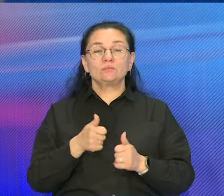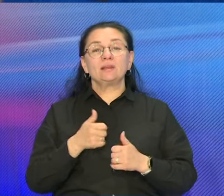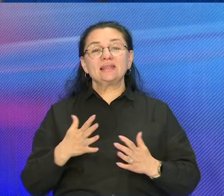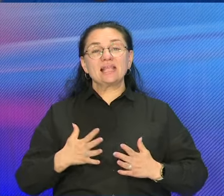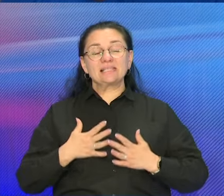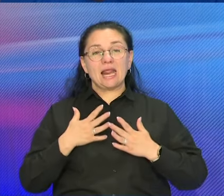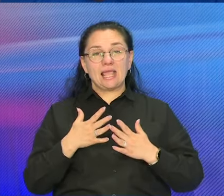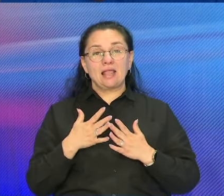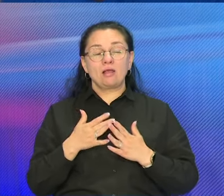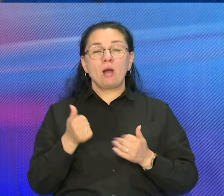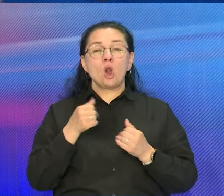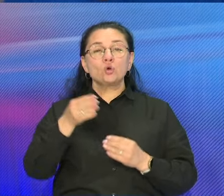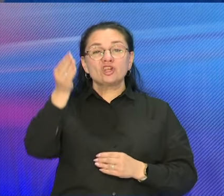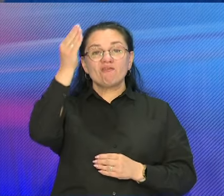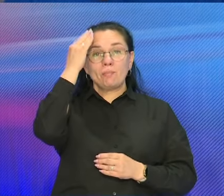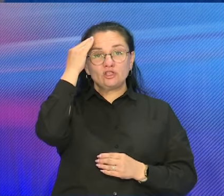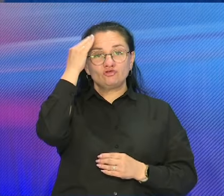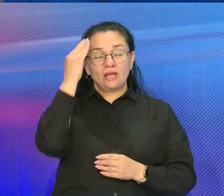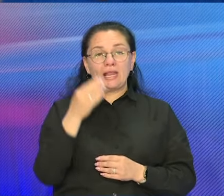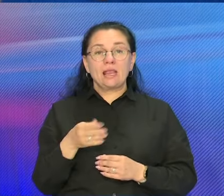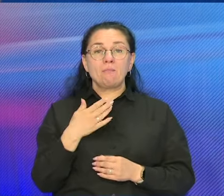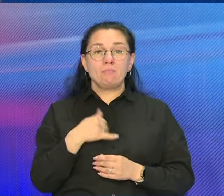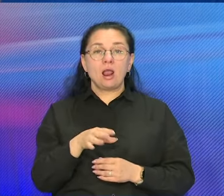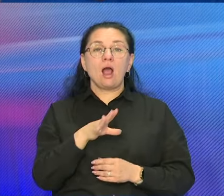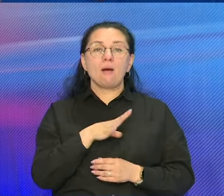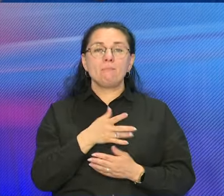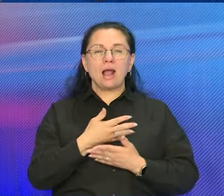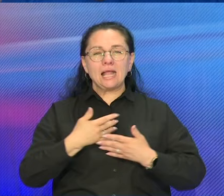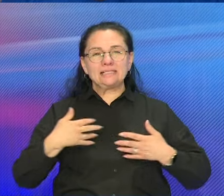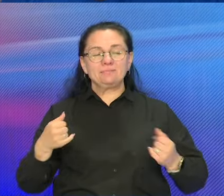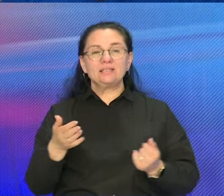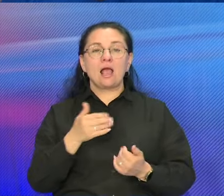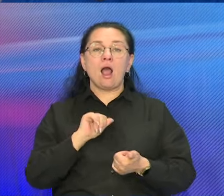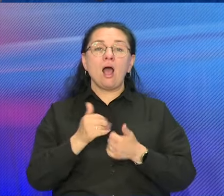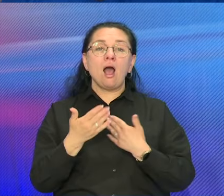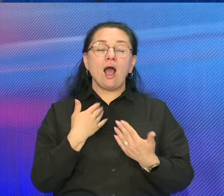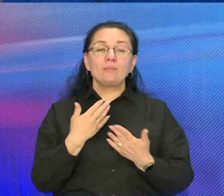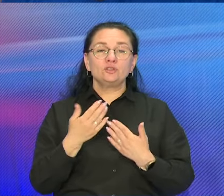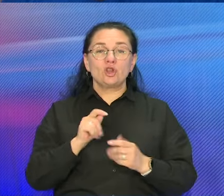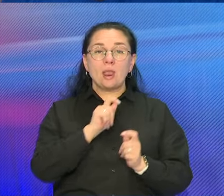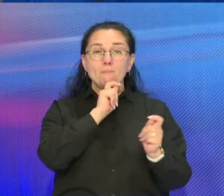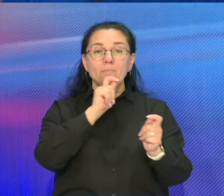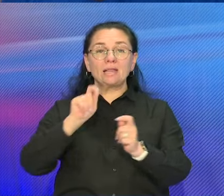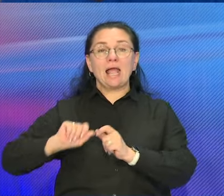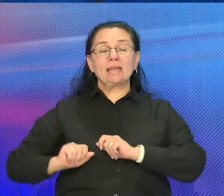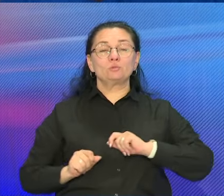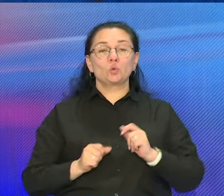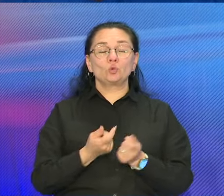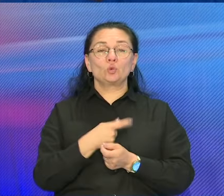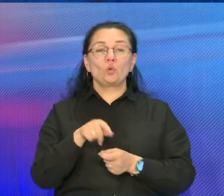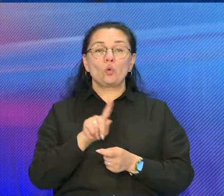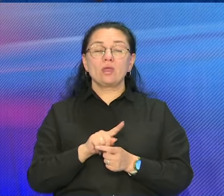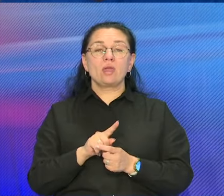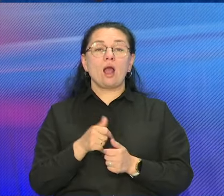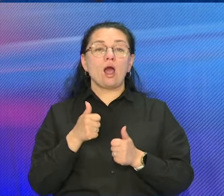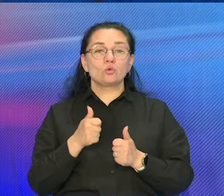ХАРОШЫХ ВПІЧЛЕННИЙ МЫ АБАГАТІМСЯ ВЗАЮНЫМ ОБЩЕННЯМ ПОДАРИМ ДРУДРУГУ УВЕРЕНН, НЕПОДРАЖАЕМЫЕ